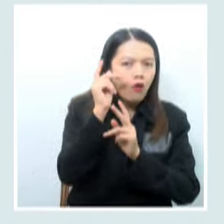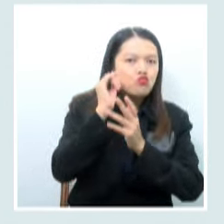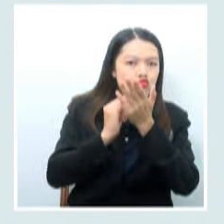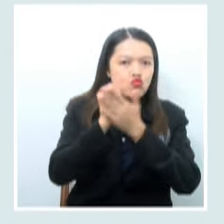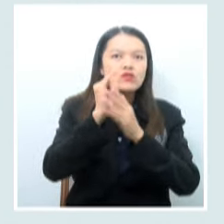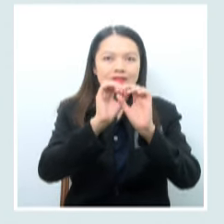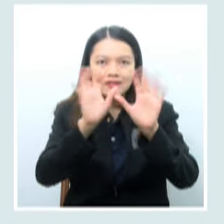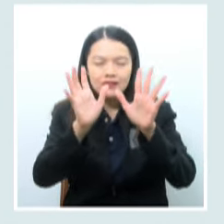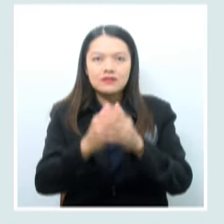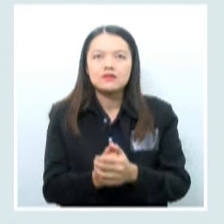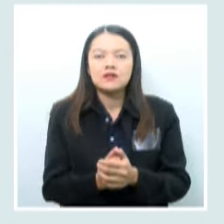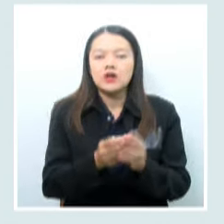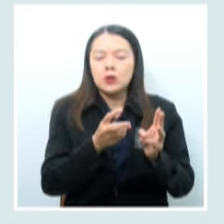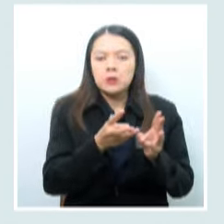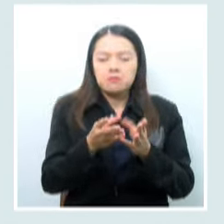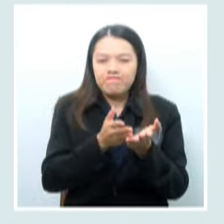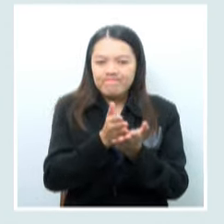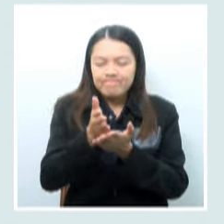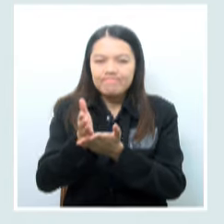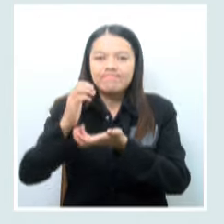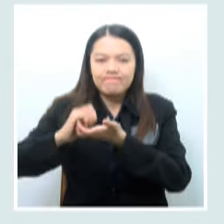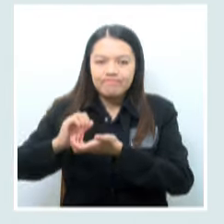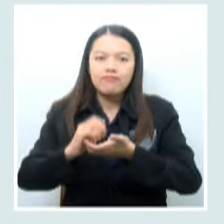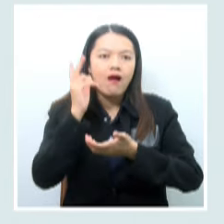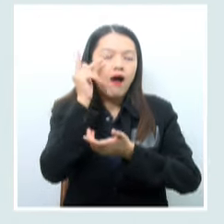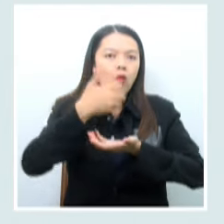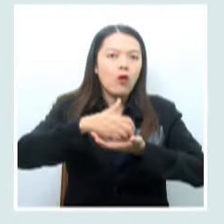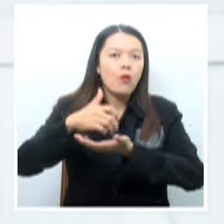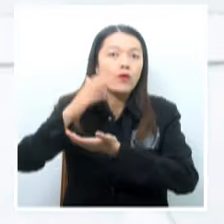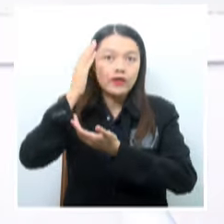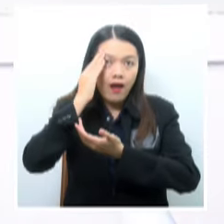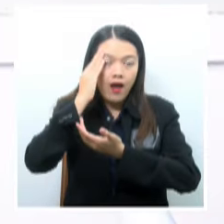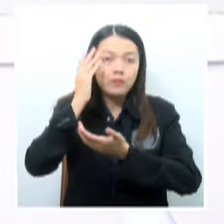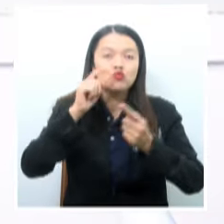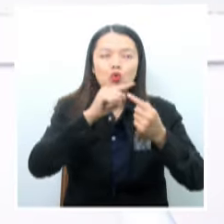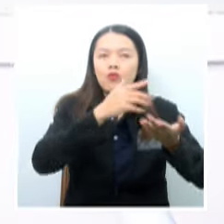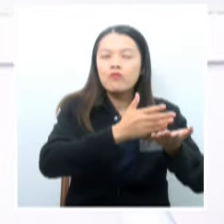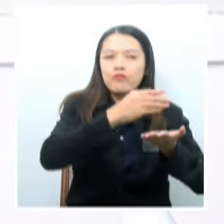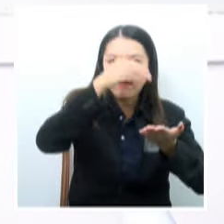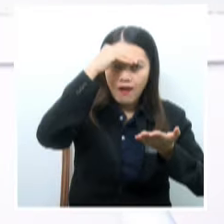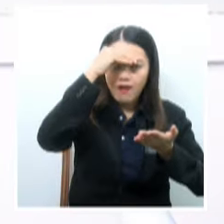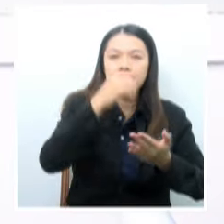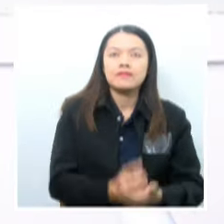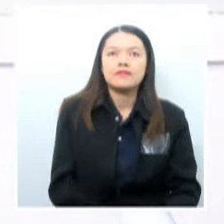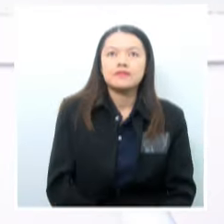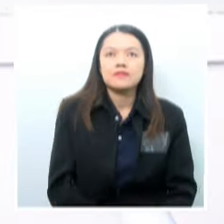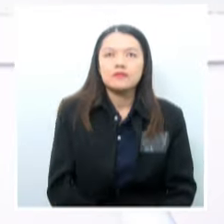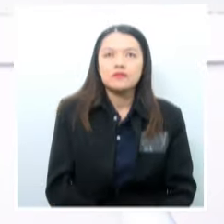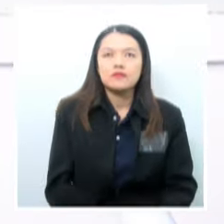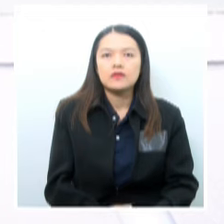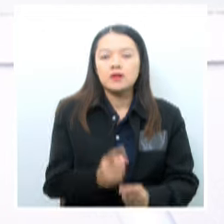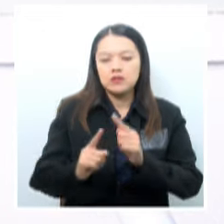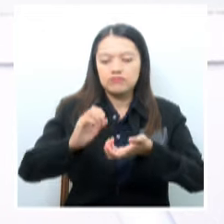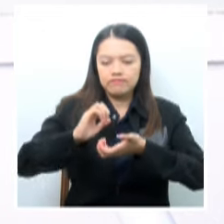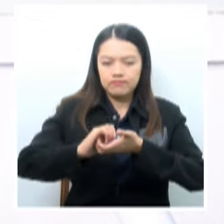นด้วยเป็นอีกหนึ่งช่องทางที่เรานั้นจะมาอัปเดตข่าวสารความเคลื่อนไหวทางการศึกษานะคะก็สามารถที่จะมาเป็นเพื่อนกันได้ค่